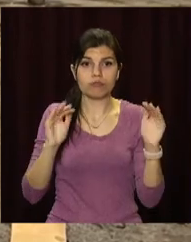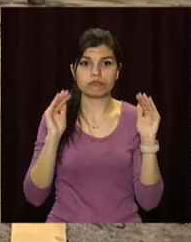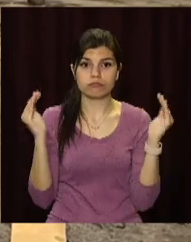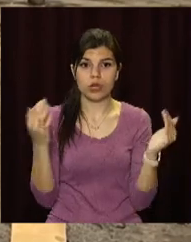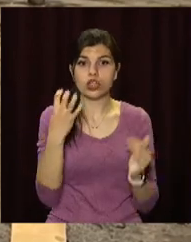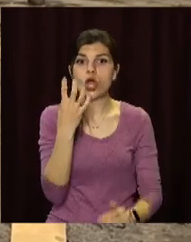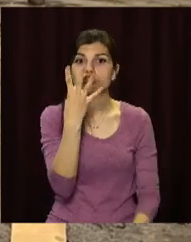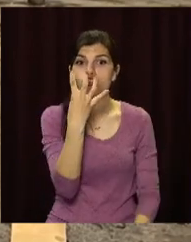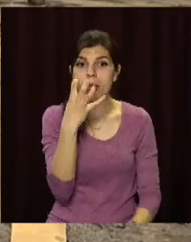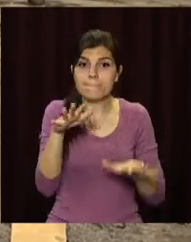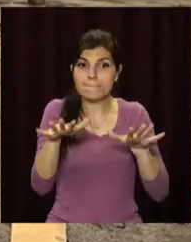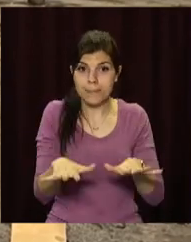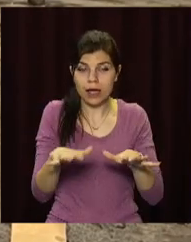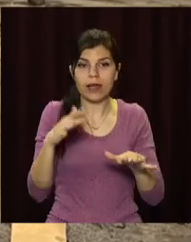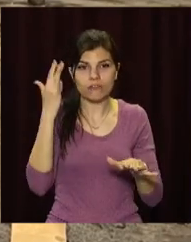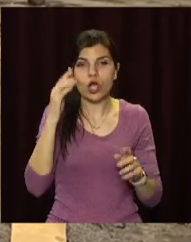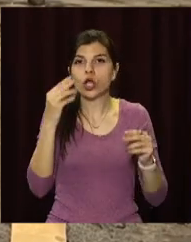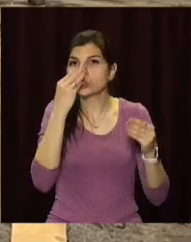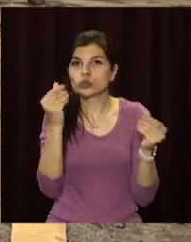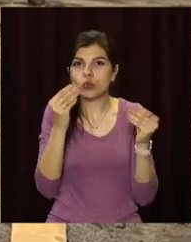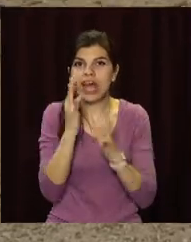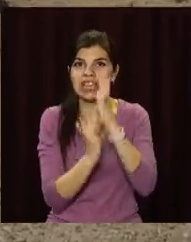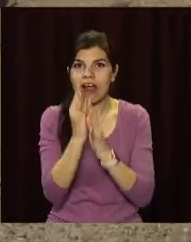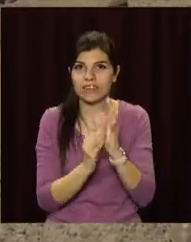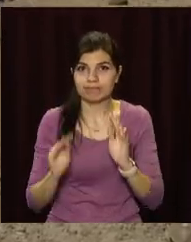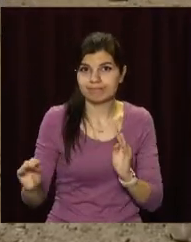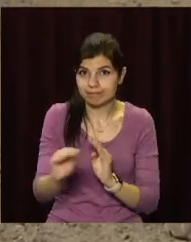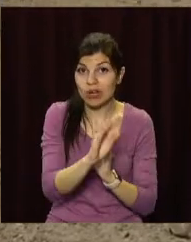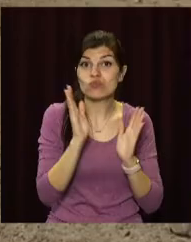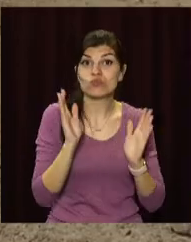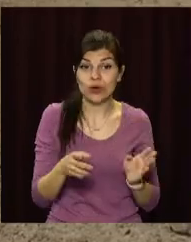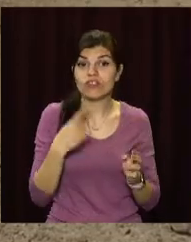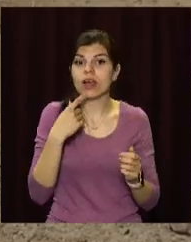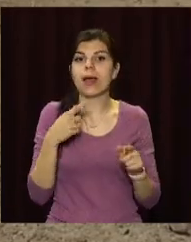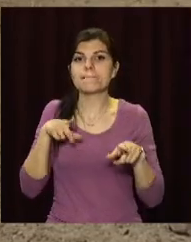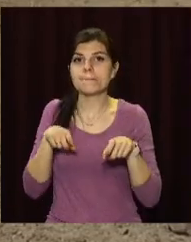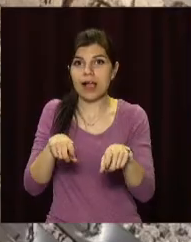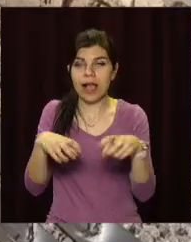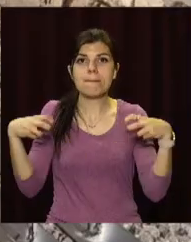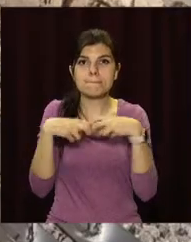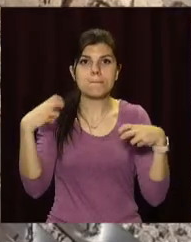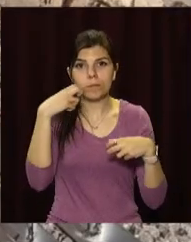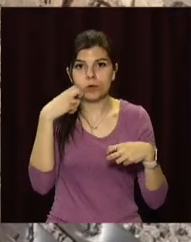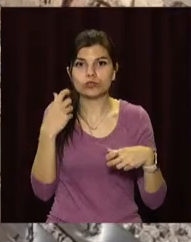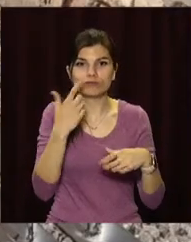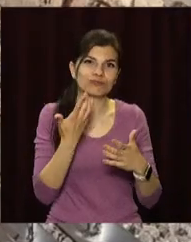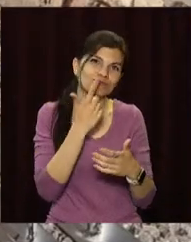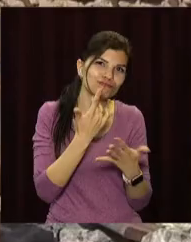на 400 місць, укладуть штучний газон. Після оновлення на стадіоні облаштують бігові доріжки з гумовим покриттям.